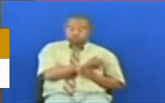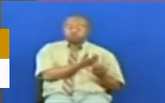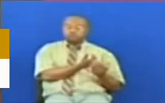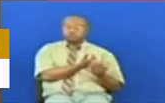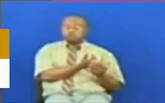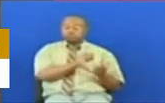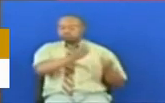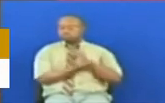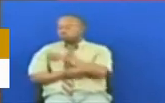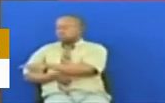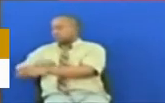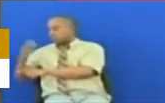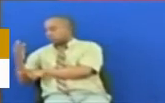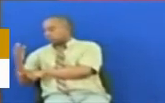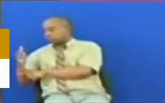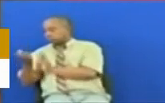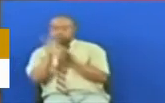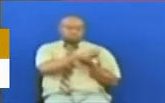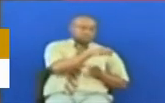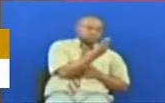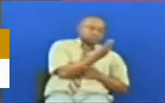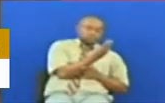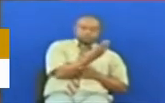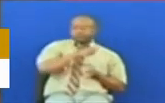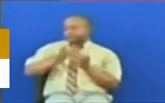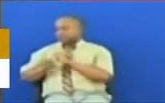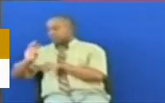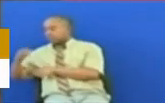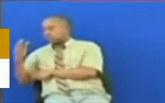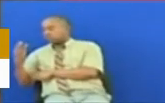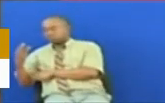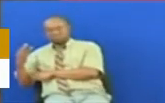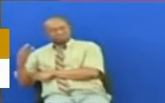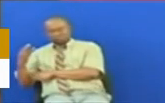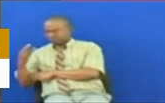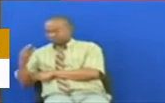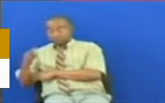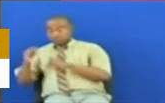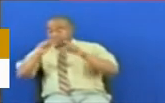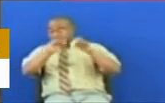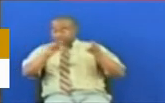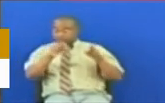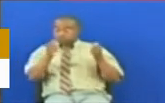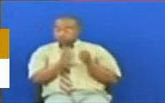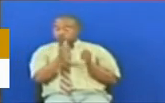mpaka miaka mitatu mengine. Lakini jambo jingine katika vifungu hivyo vinavyofuatia